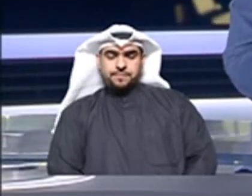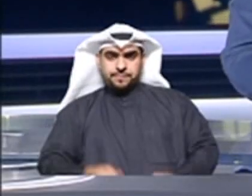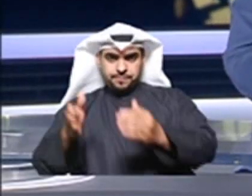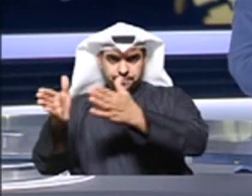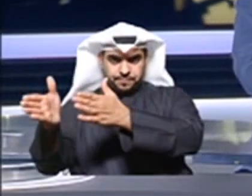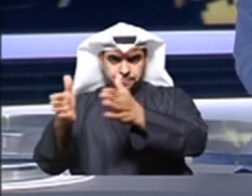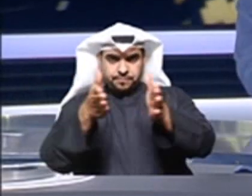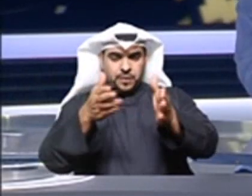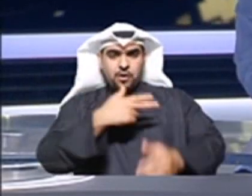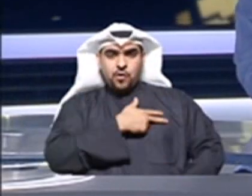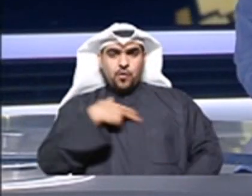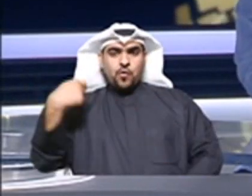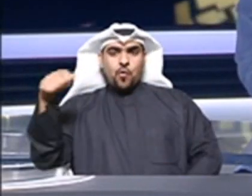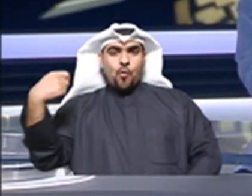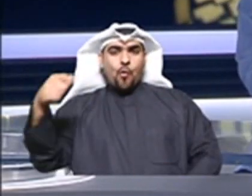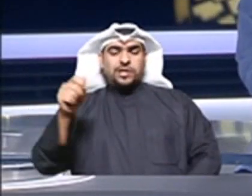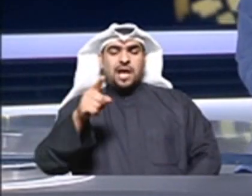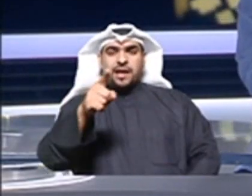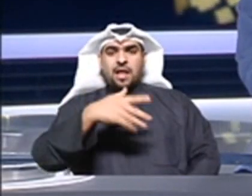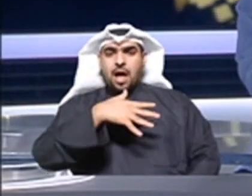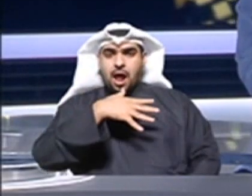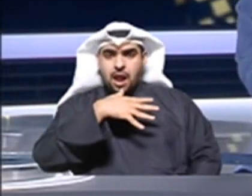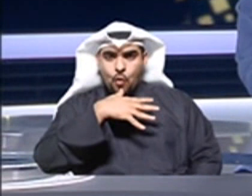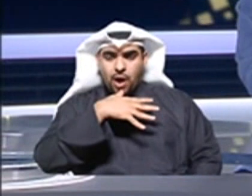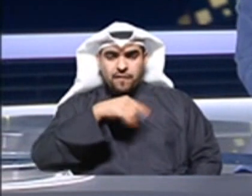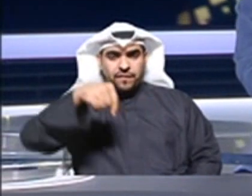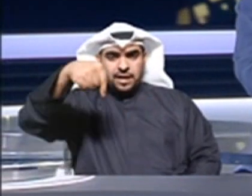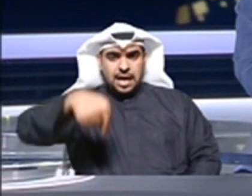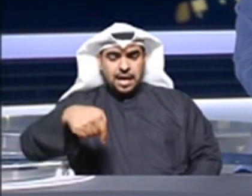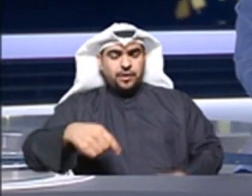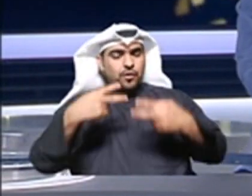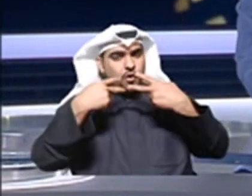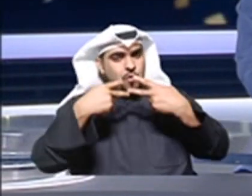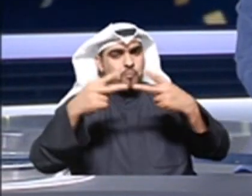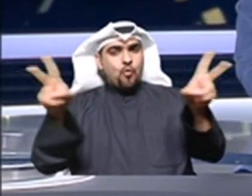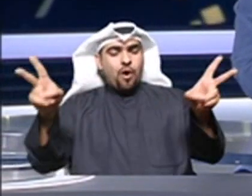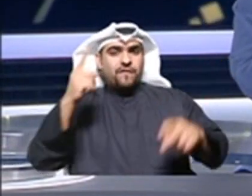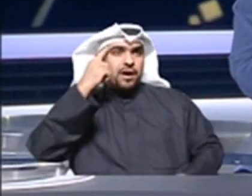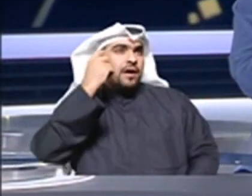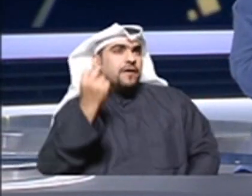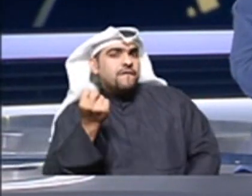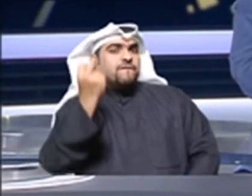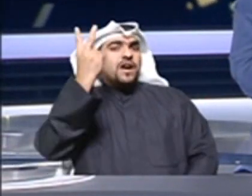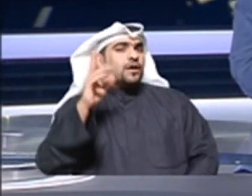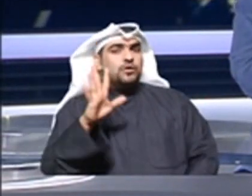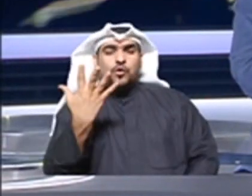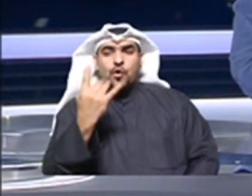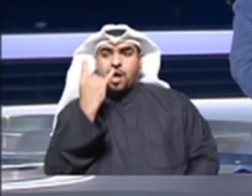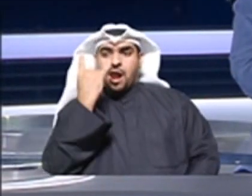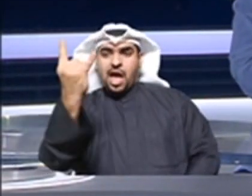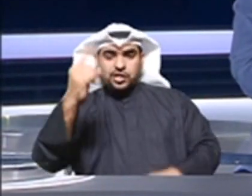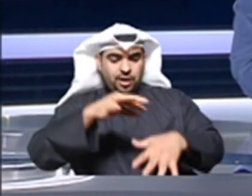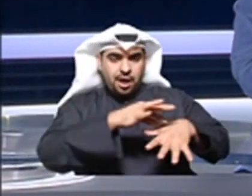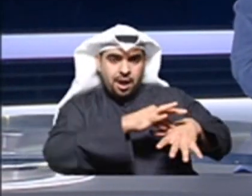وافقت وزارة الأوقاف والشؤون الإسلامية على فكرة الحج الميسر المتكون من 10 حملات تضم